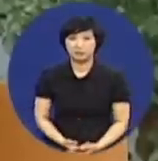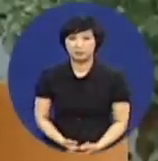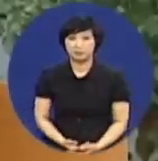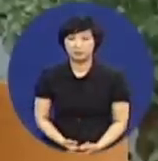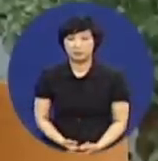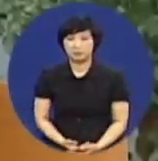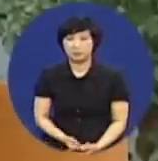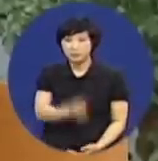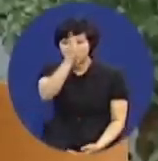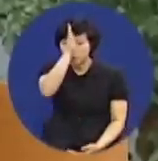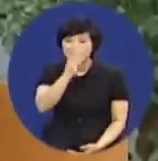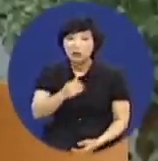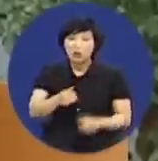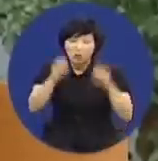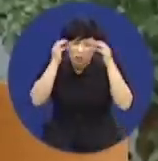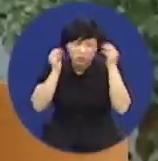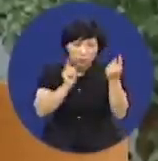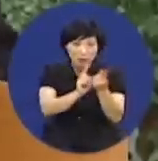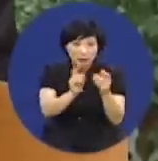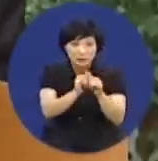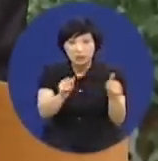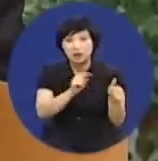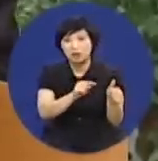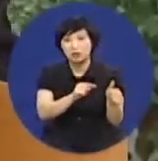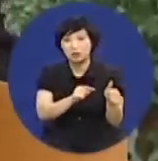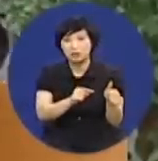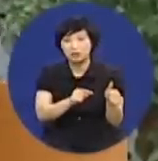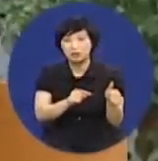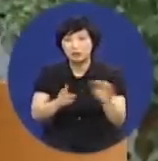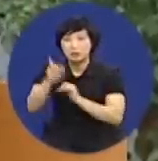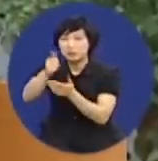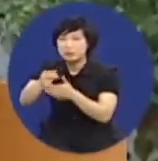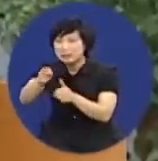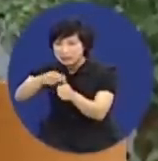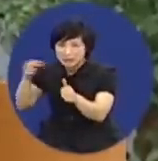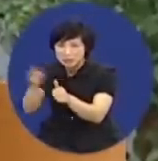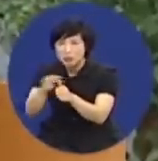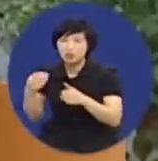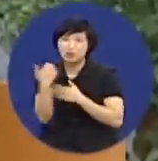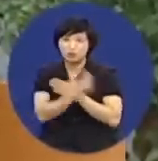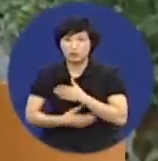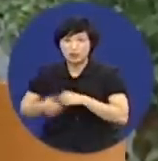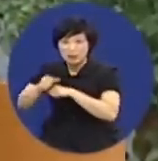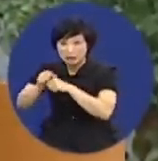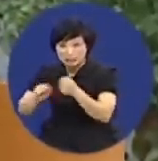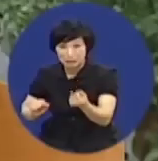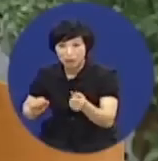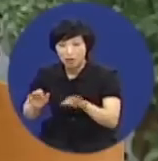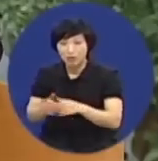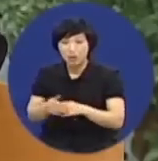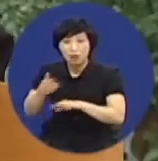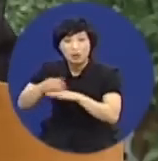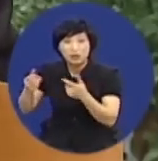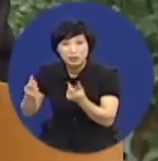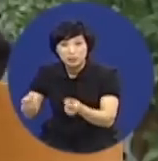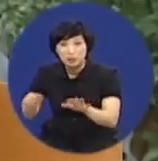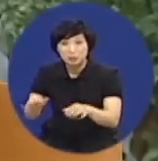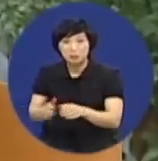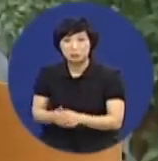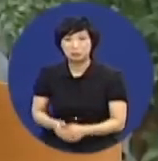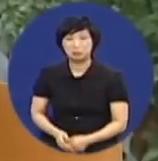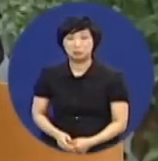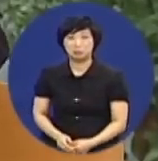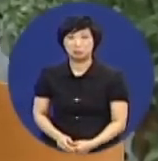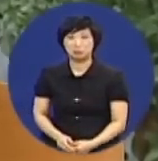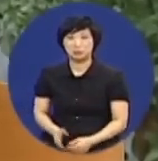病にかかり苦しんでいる者のためには、鞭に打たれ、体が裂かれるまでご自